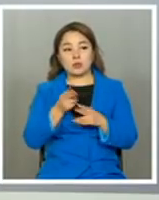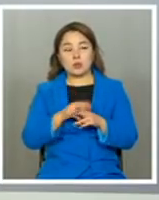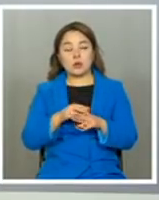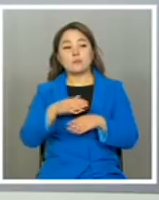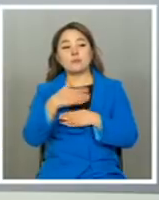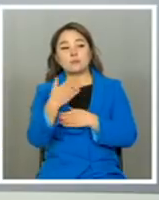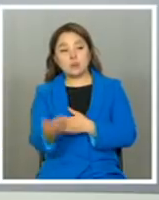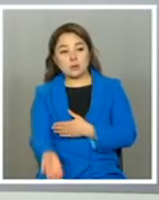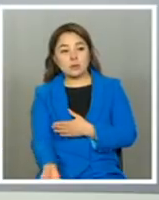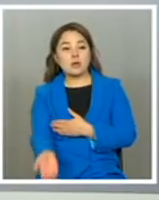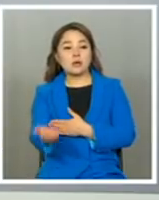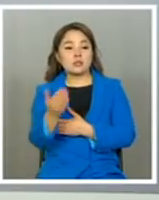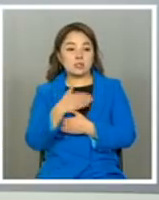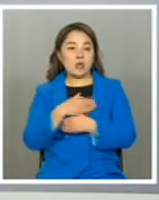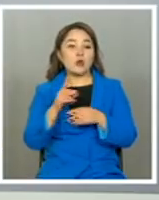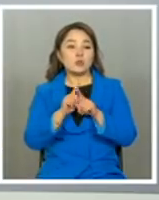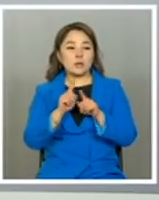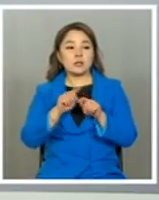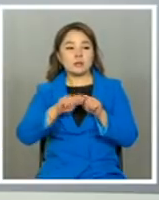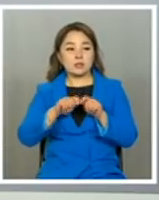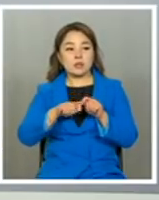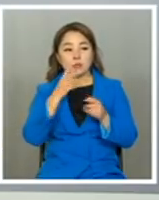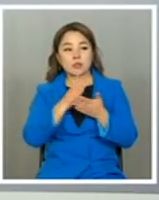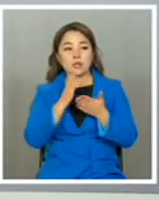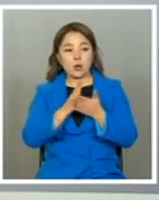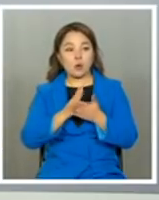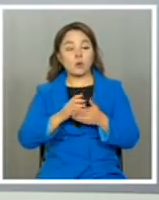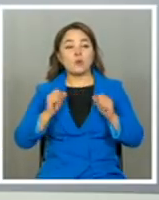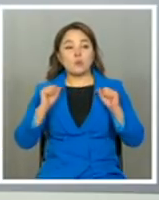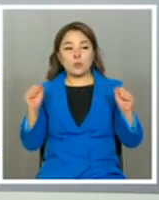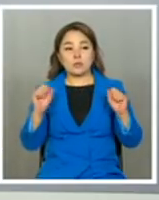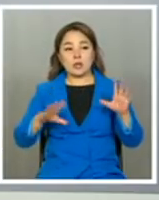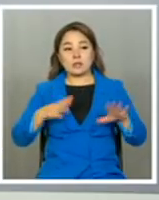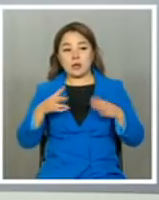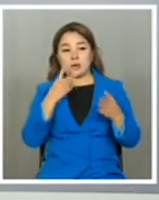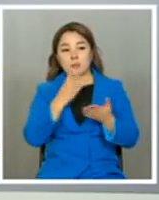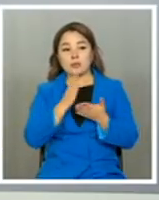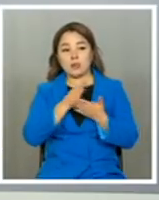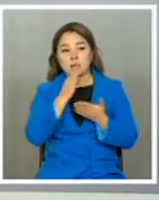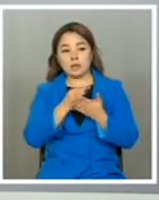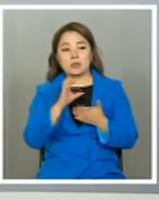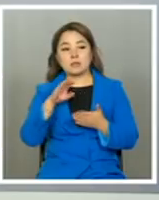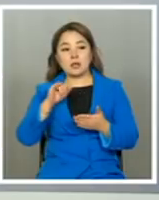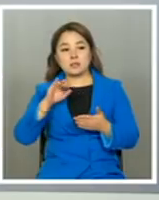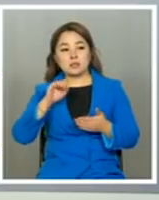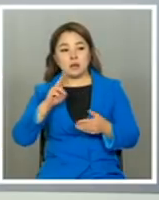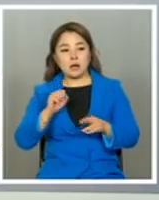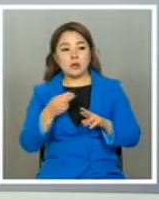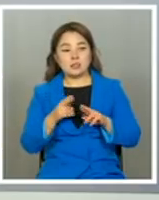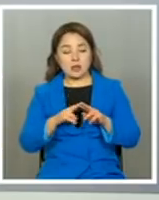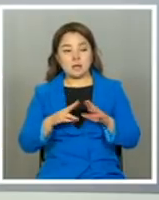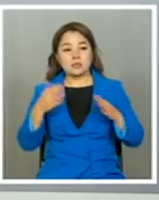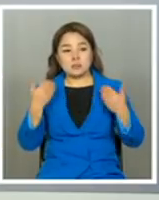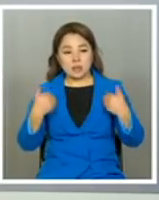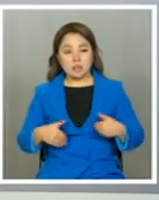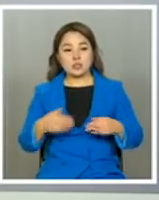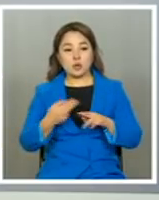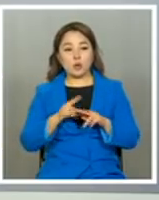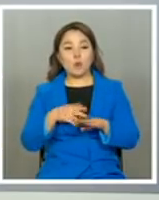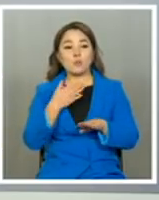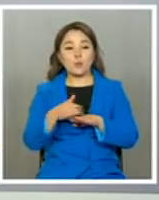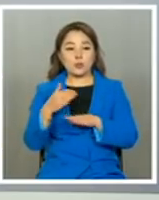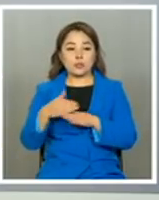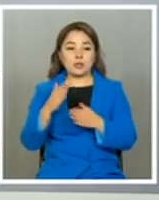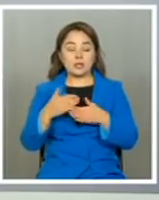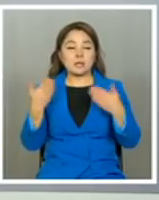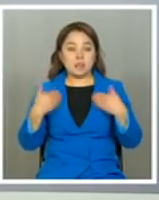арқылы қозғалысқа келеді. Ал екінші түрі статикалық. Статикалық жұмыс кезінде дене және де дене бөліктері